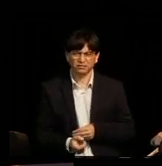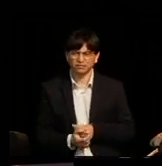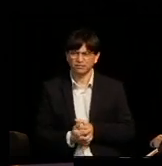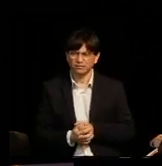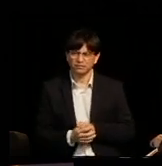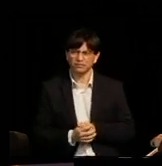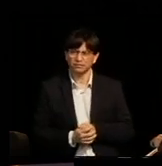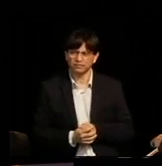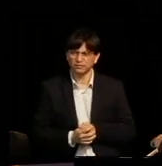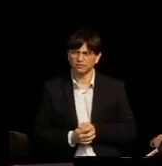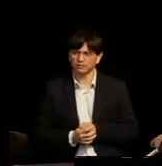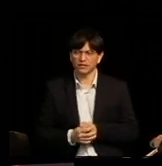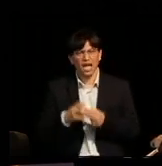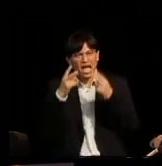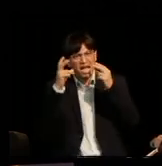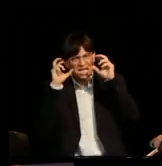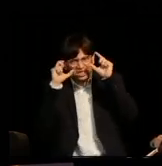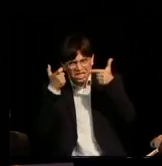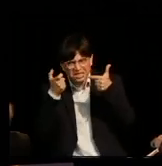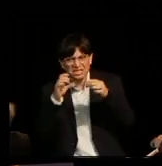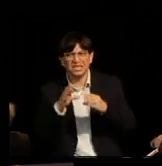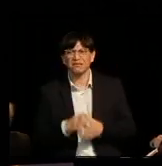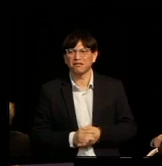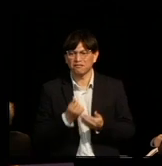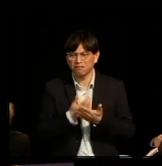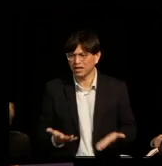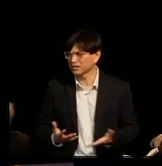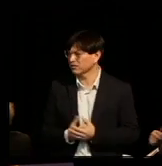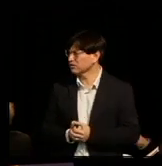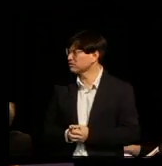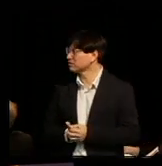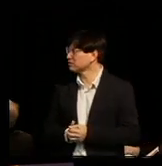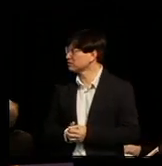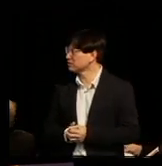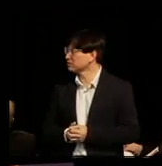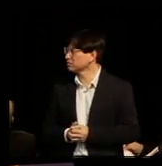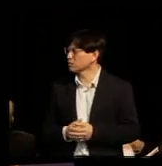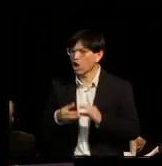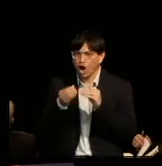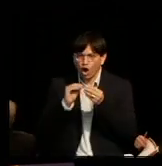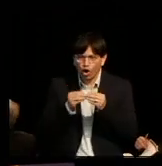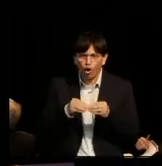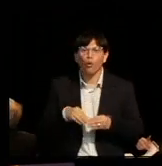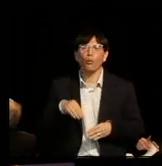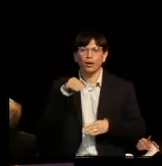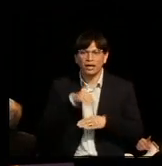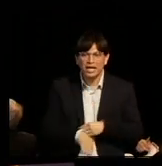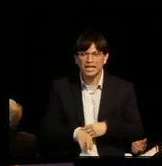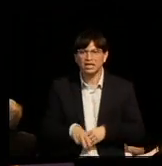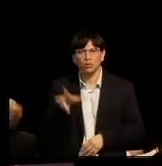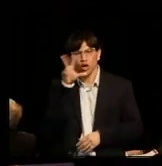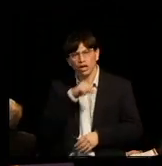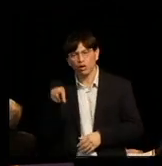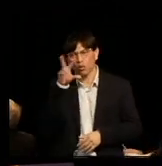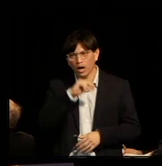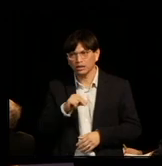e i gesti che hato fatto Come rendere più inclusivo il linguaggio Qui c'è un